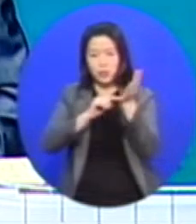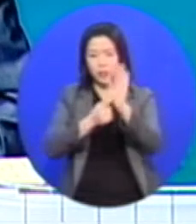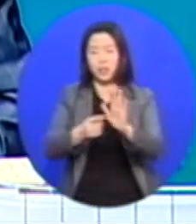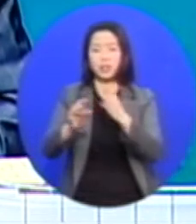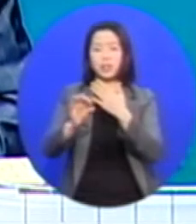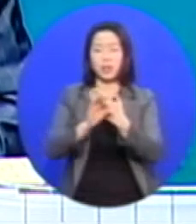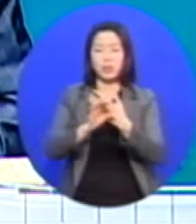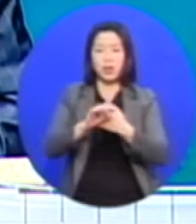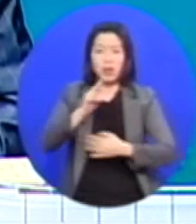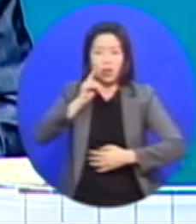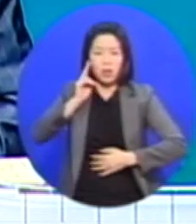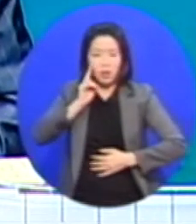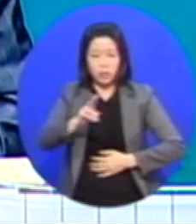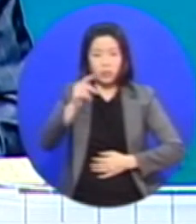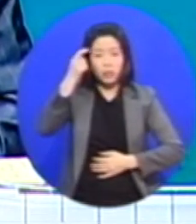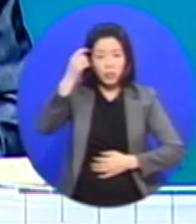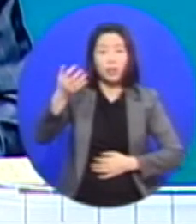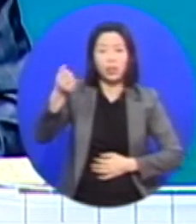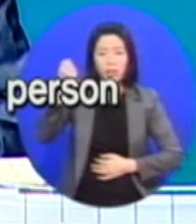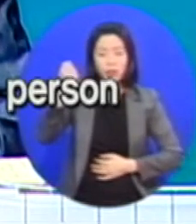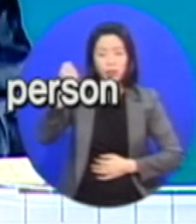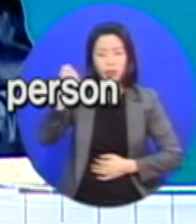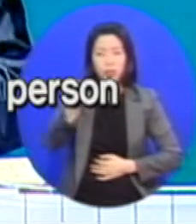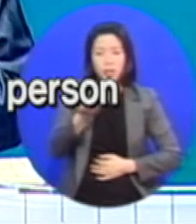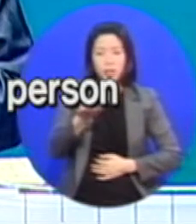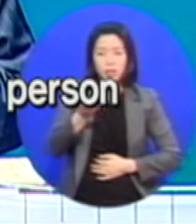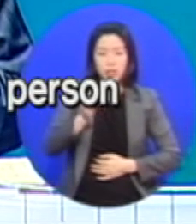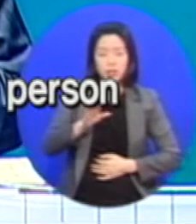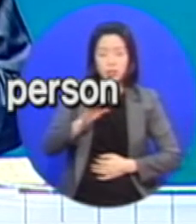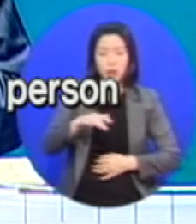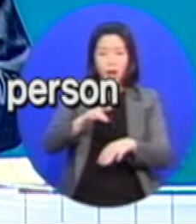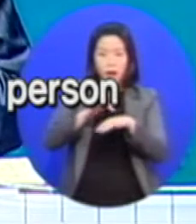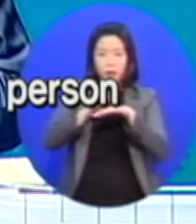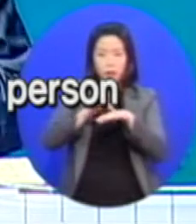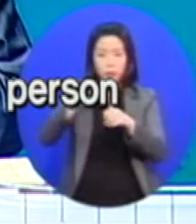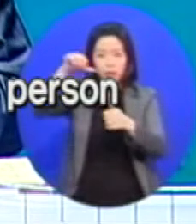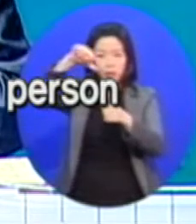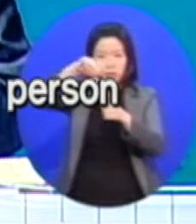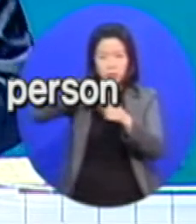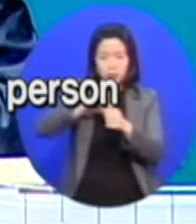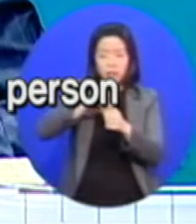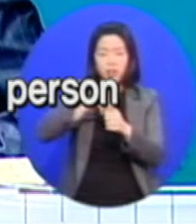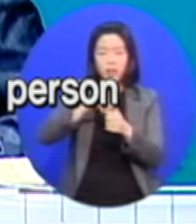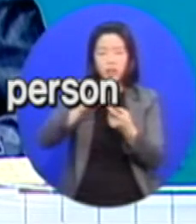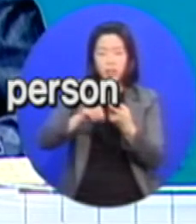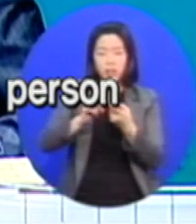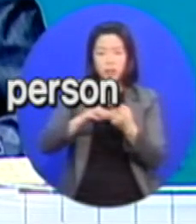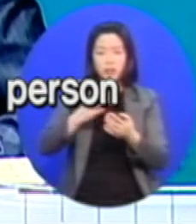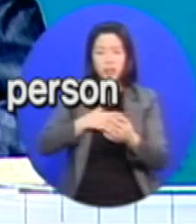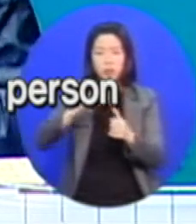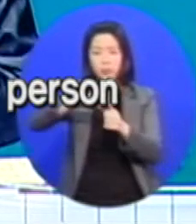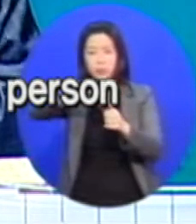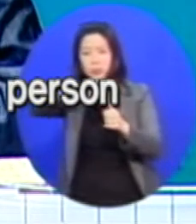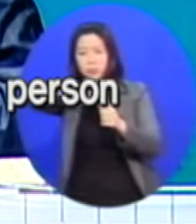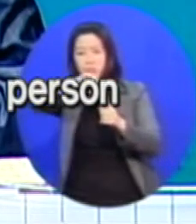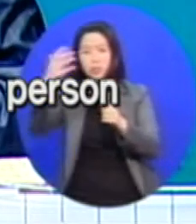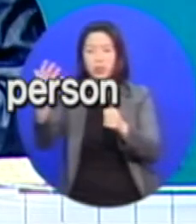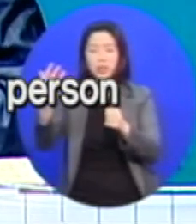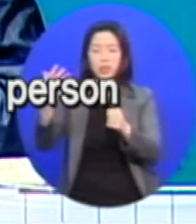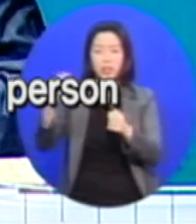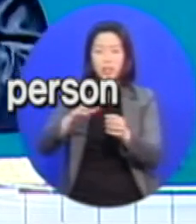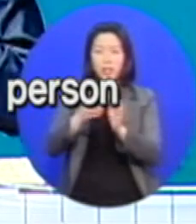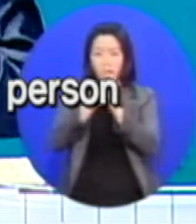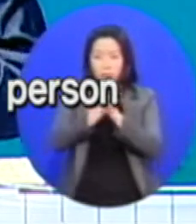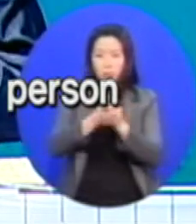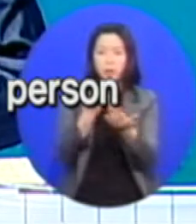심각하게 생각이라도 하지요 귀신 들려 쓰니 좀 이 귀신 들린 데서 나를 고쳐 주세요 기도해주세요